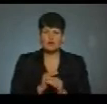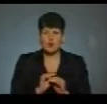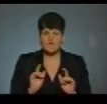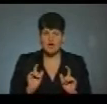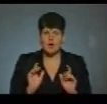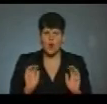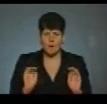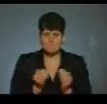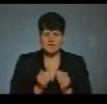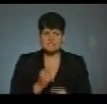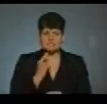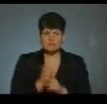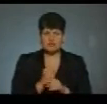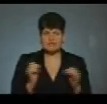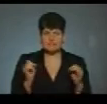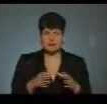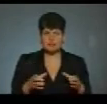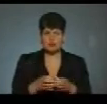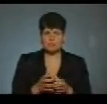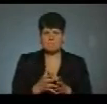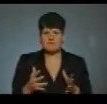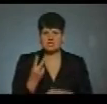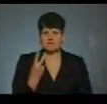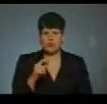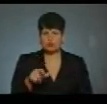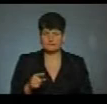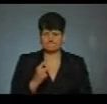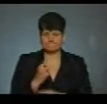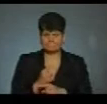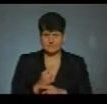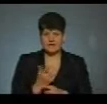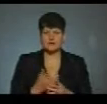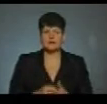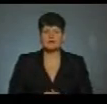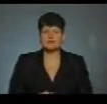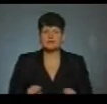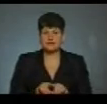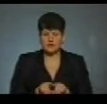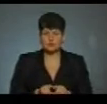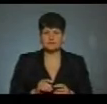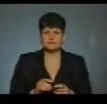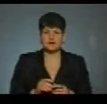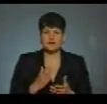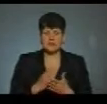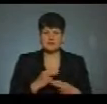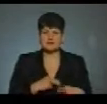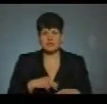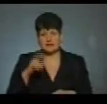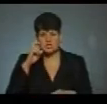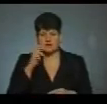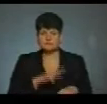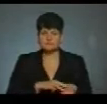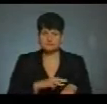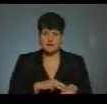дії карантину. Заборонили збиратися групами більше 2 осіб, якщо це не сім'я. Також винятком є працівники державних